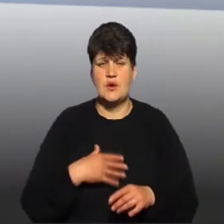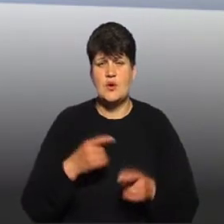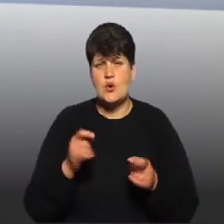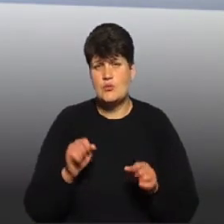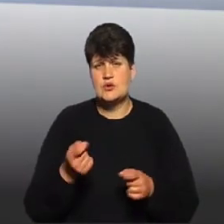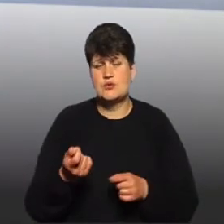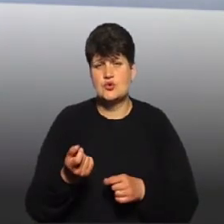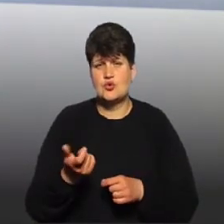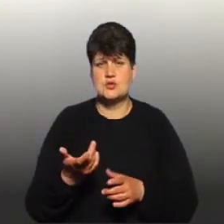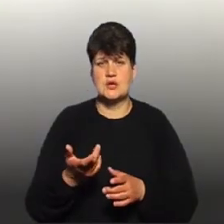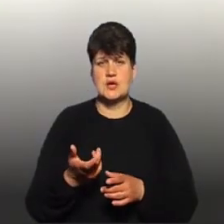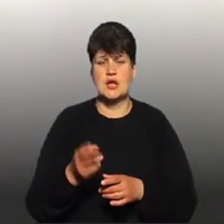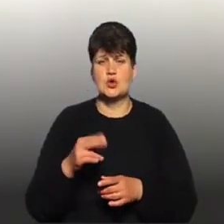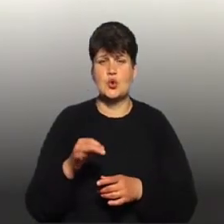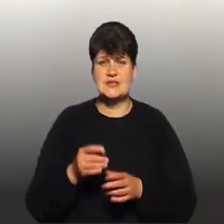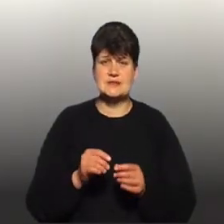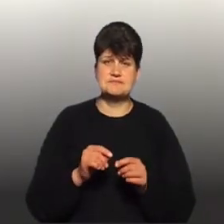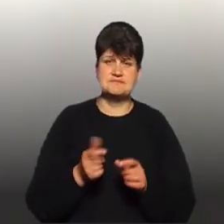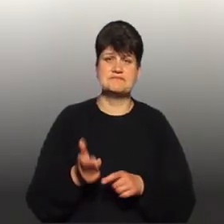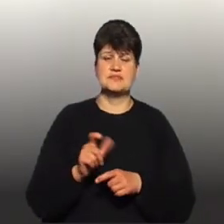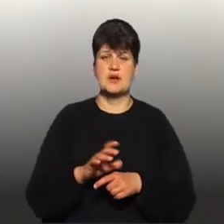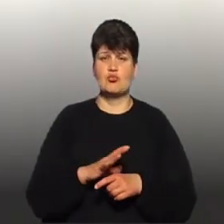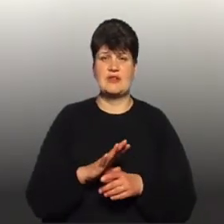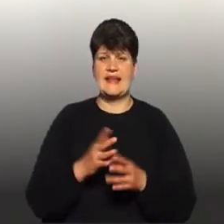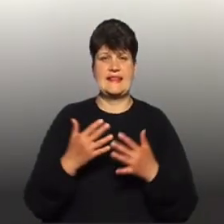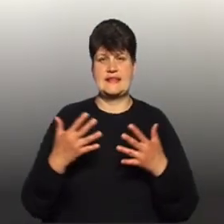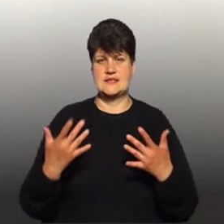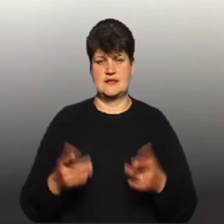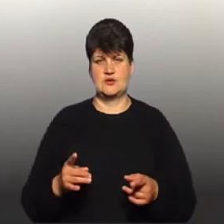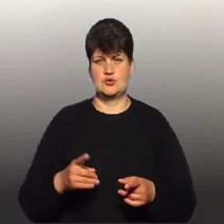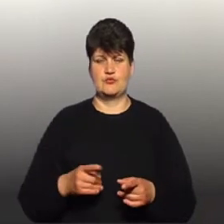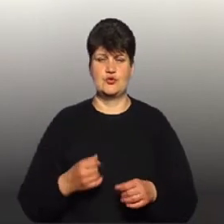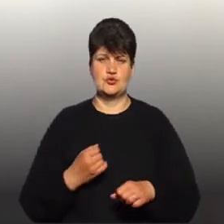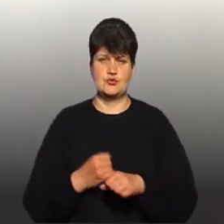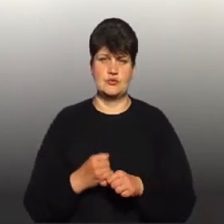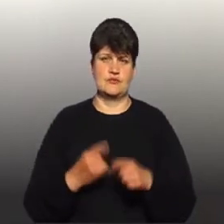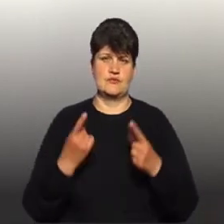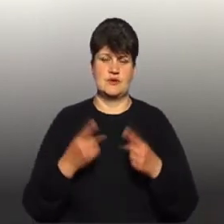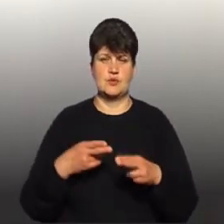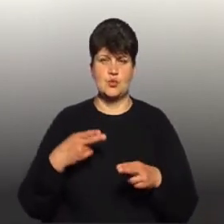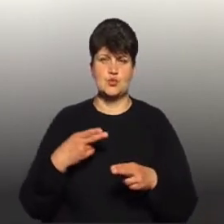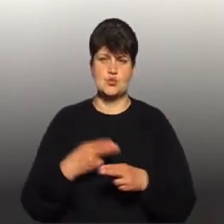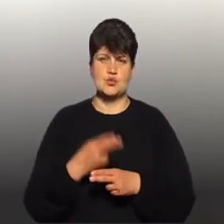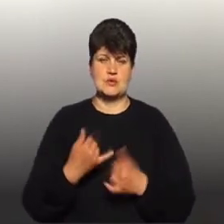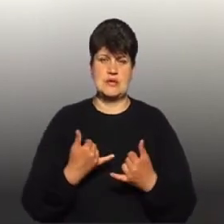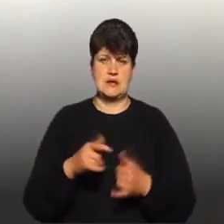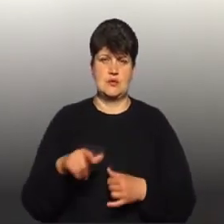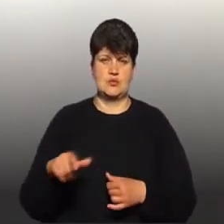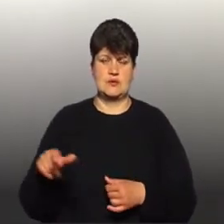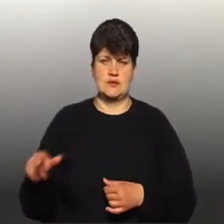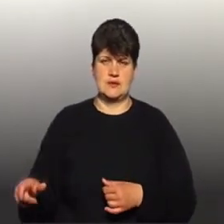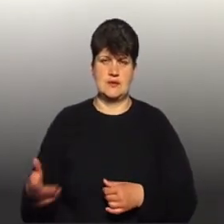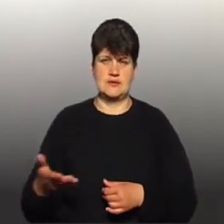перевищення були, так, але, ну, вже не настільки, так, щоб воно завдало великої шкоди для людям безпосередньо на їх